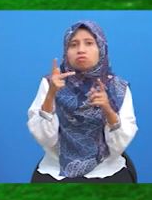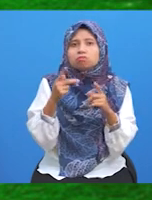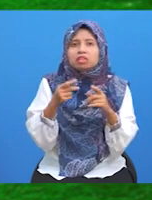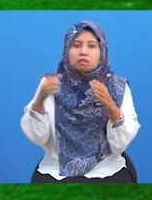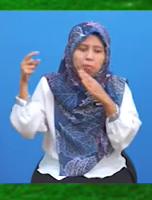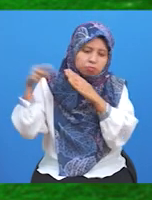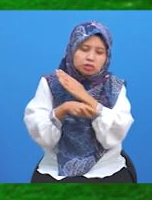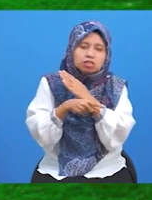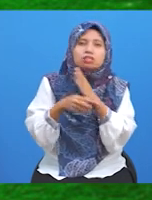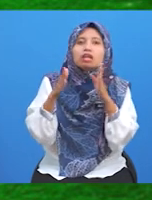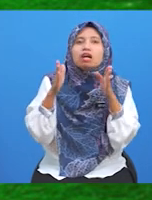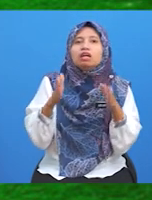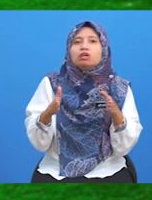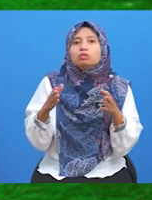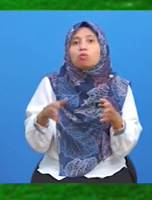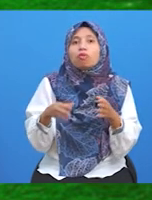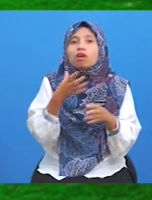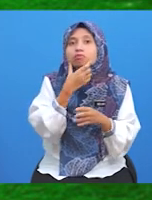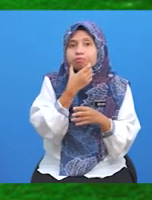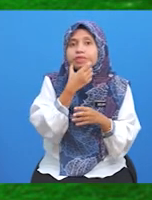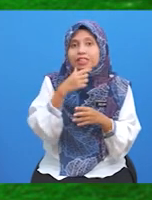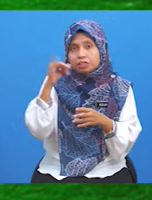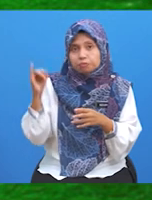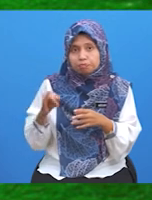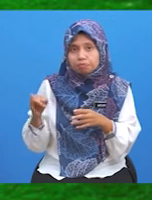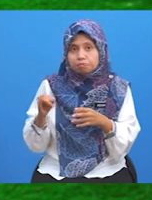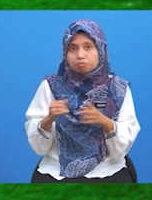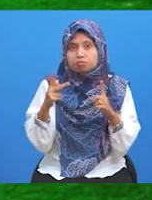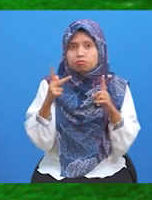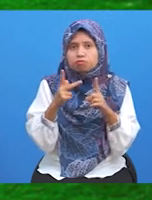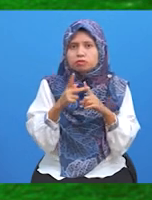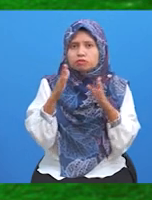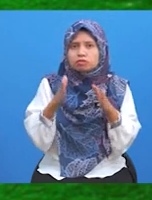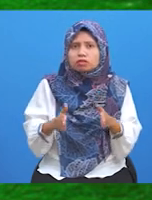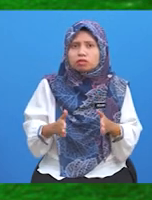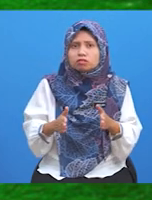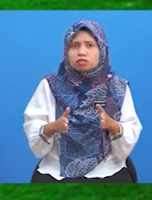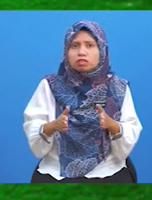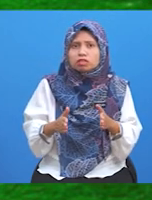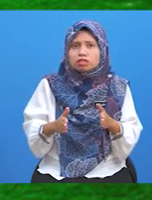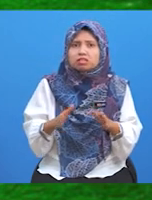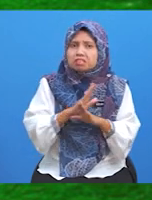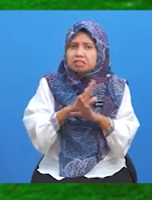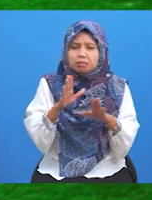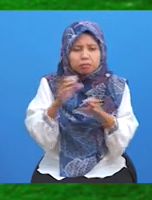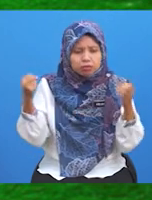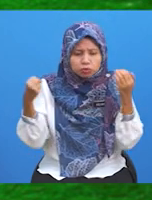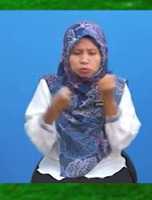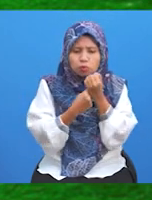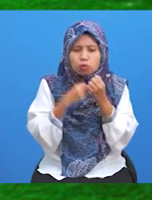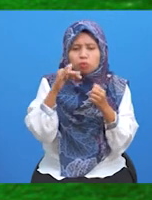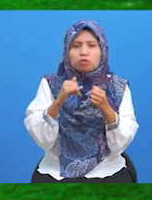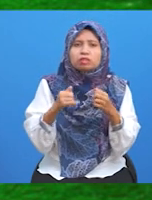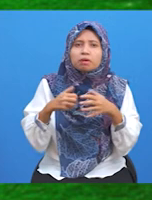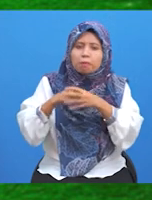Barat. Ini kerana soal penyerahan Sarawak kepada pihak berkuasa di London tidak mendapat sokongan yang